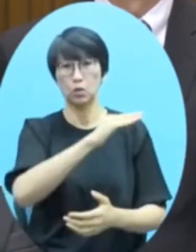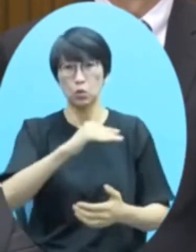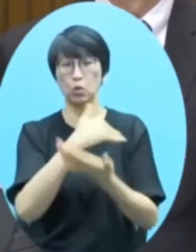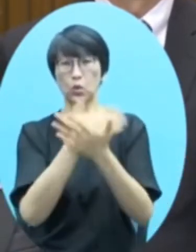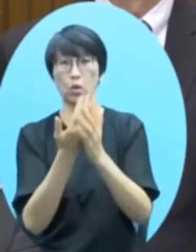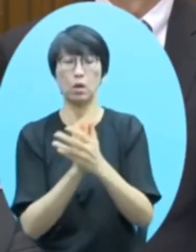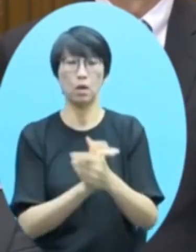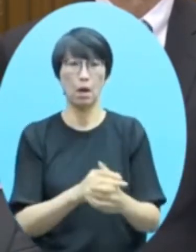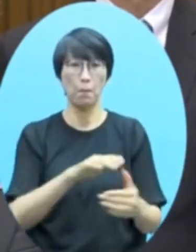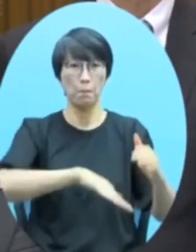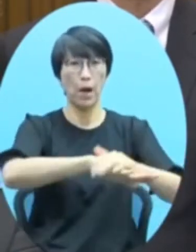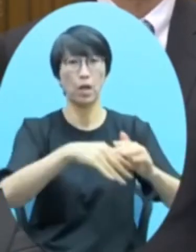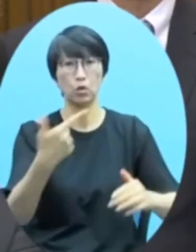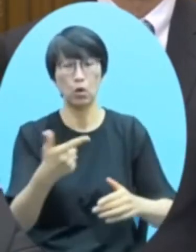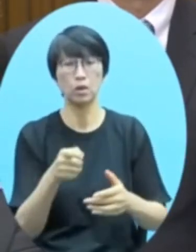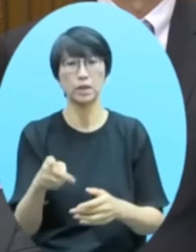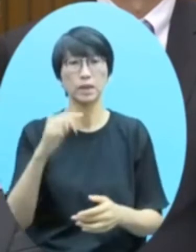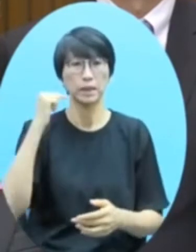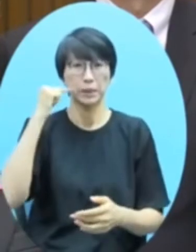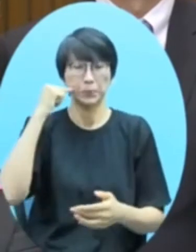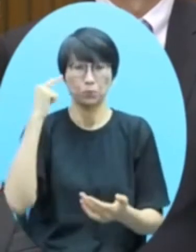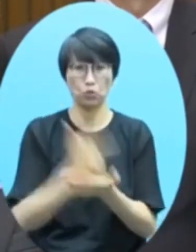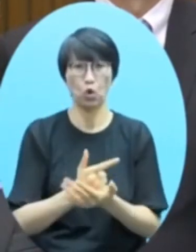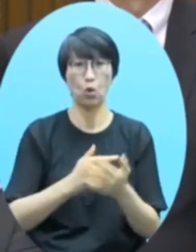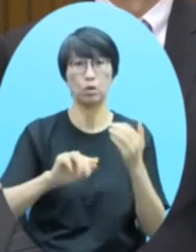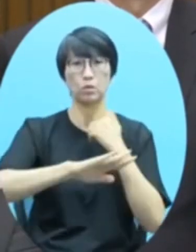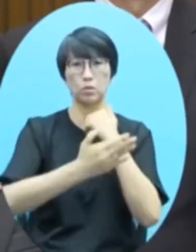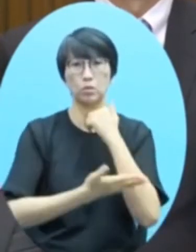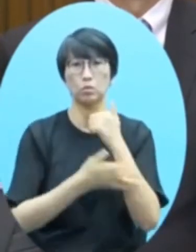之嚴重的罪行。